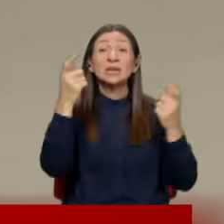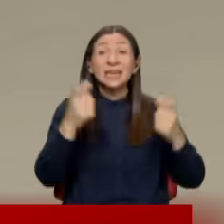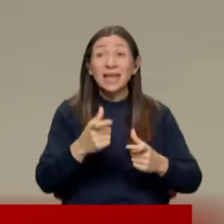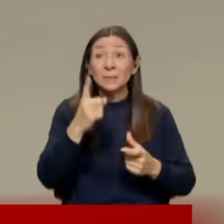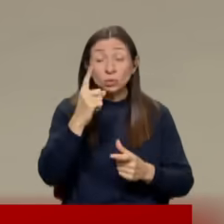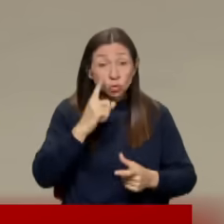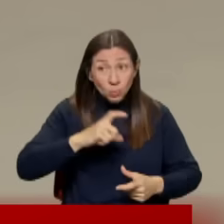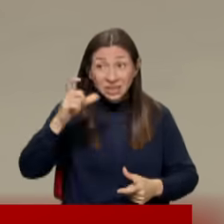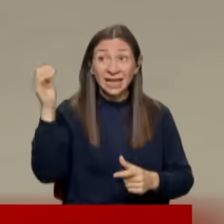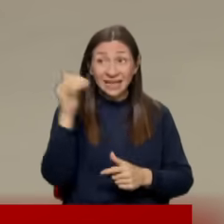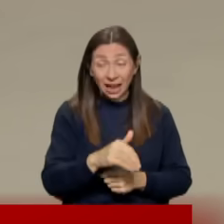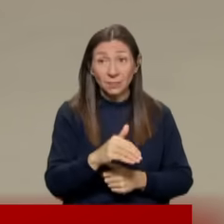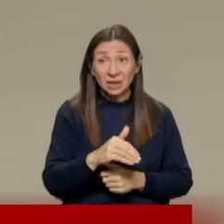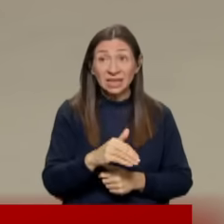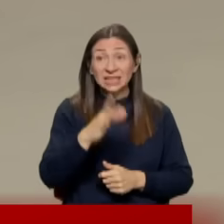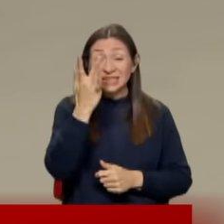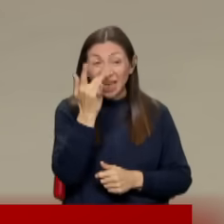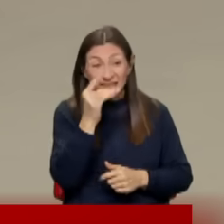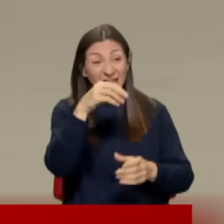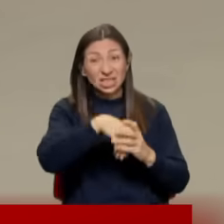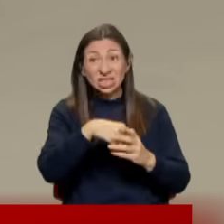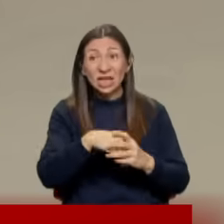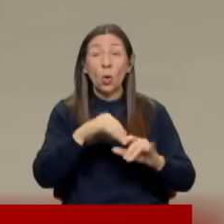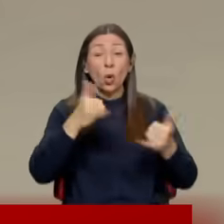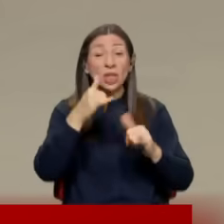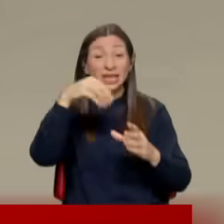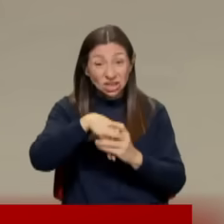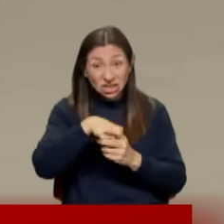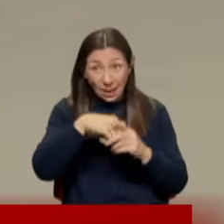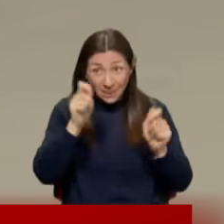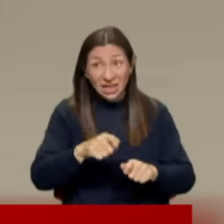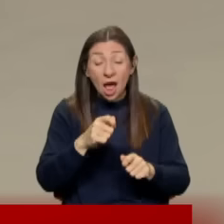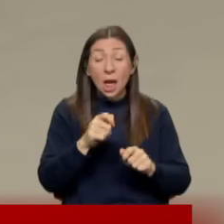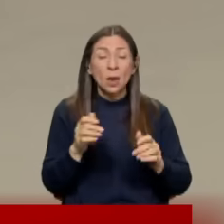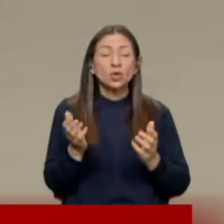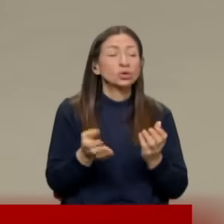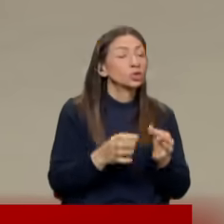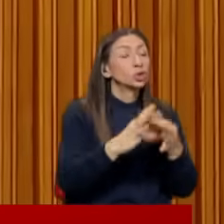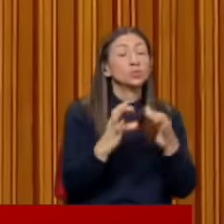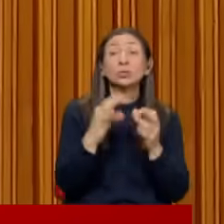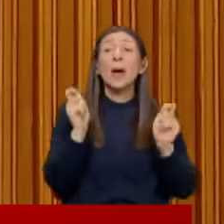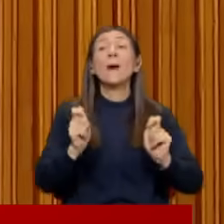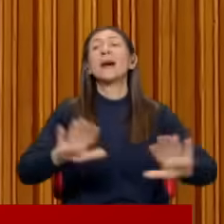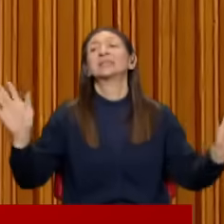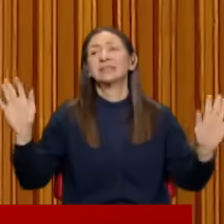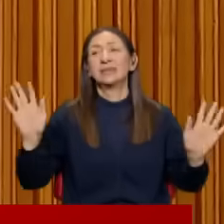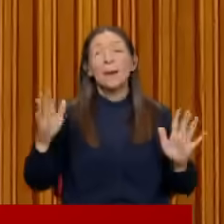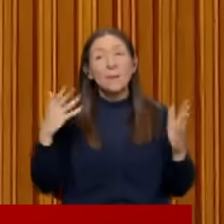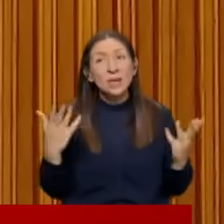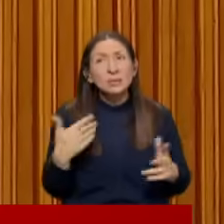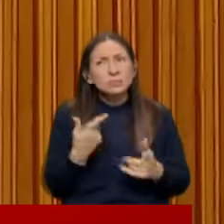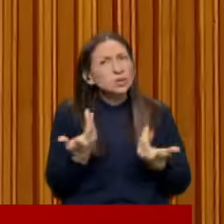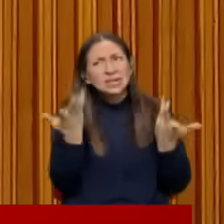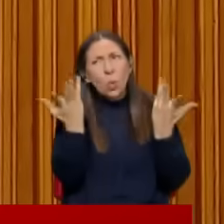bir cumhurbaşkanı gelip sahtekarlar arasında, kalpazanlar arasında ara buluculuk yapamaz. Peki biz bu